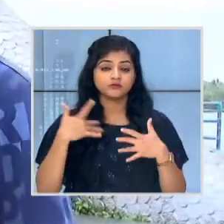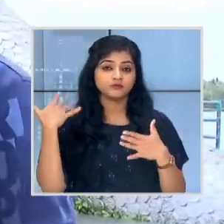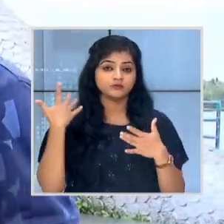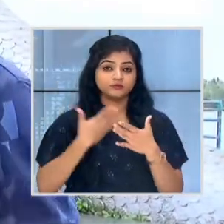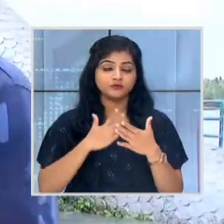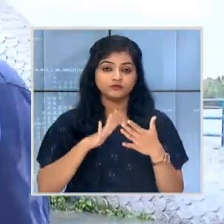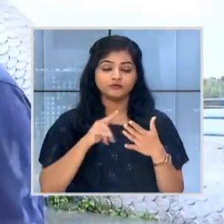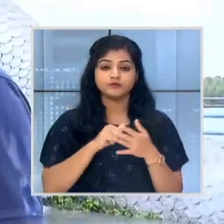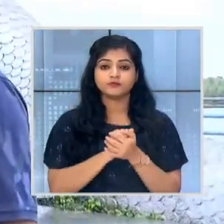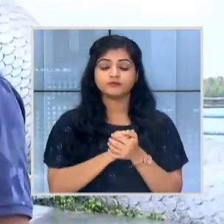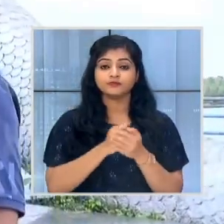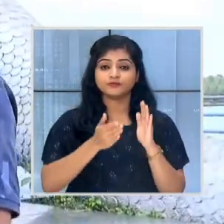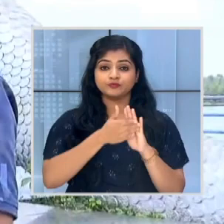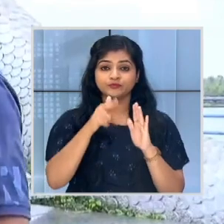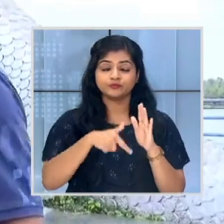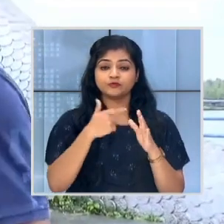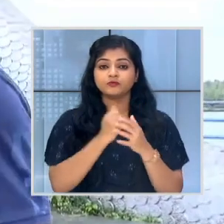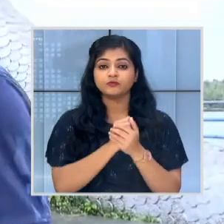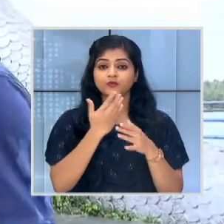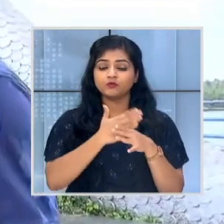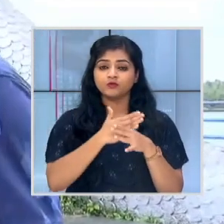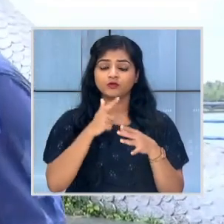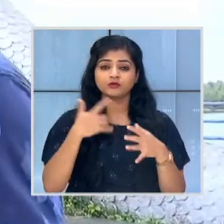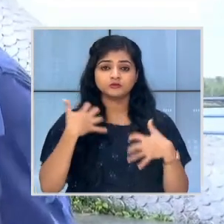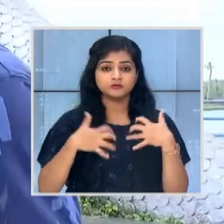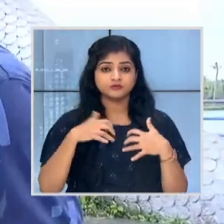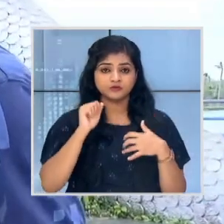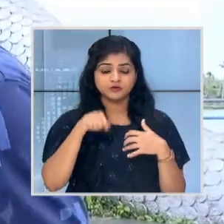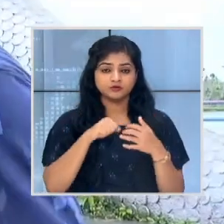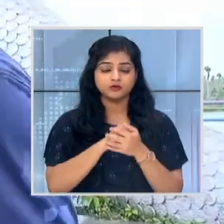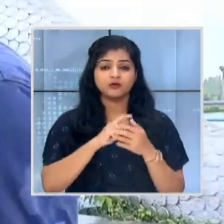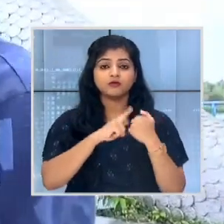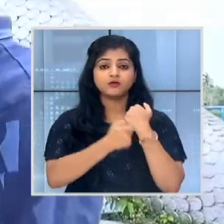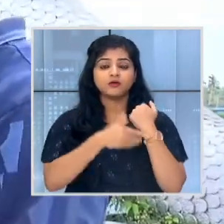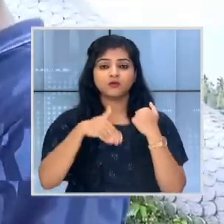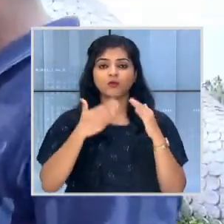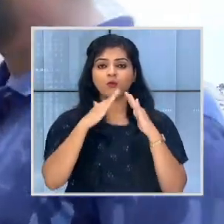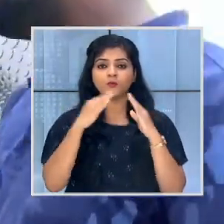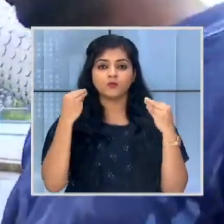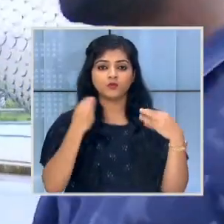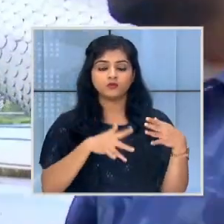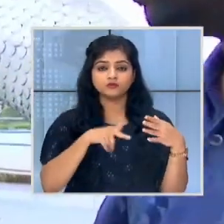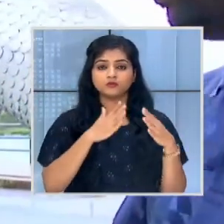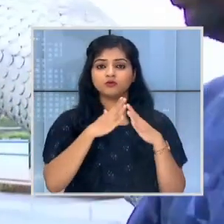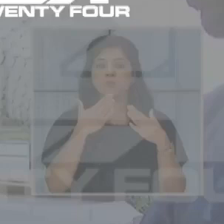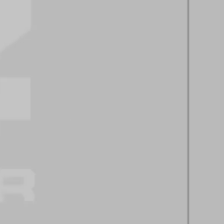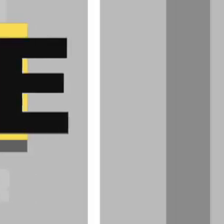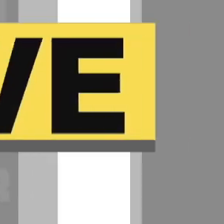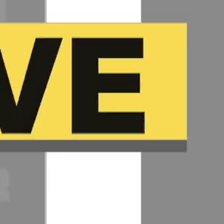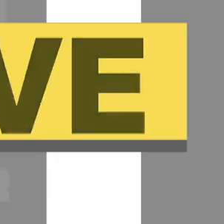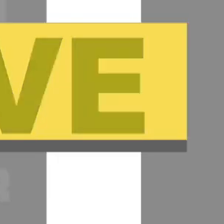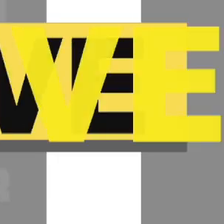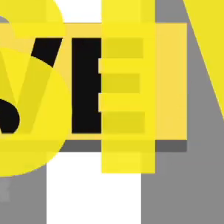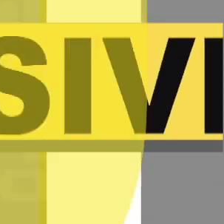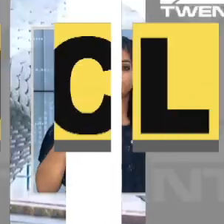വിഷമതകളെ കുറിച്ചാണ്. ഈ ശില്പ നിർമ്മാണം പൂർത്തിയാക്കുക, അതിനനുസരിച്ച് ഒരുപാട് യാതന അനുഭവിച്ചു. ഒടുവിൽ ഇപ്പോൾ തെരുവിലേക്ക് ഇറങ്ങേണ്ട അവസ്ഥ വരുന്നു. തീർച്ചയായിട്ടും തെരുവിലേക്ക് ഇറങ്ങേണ്ട